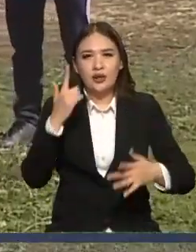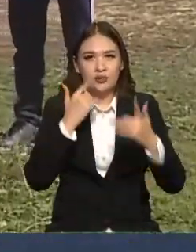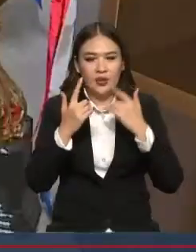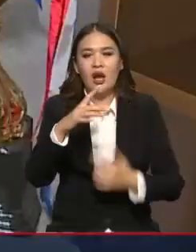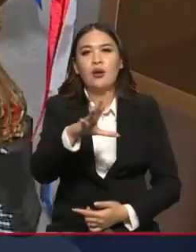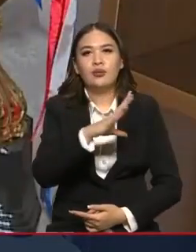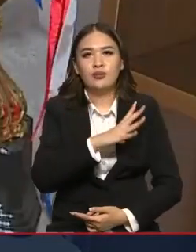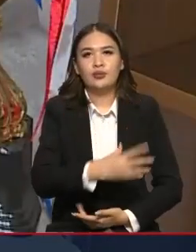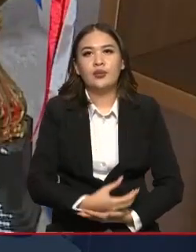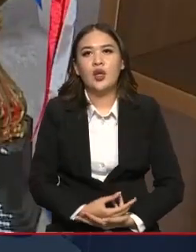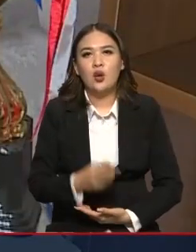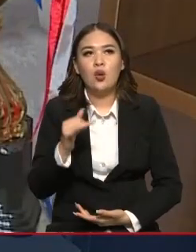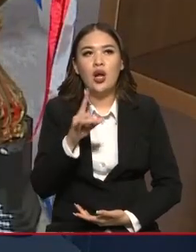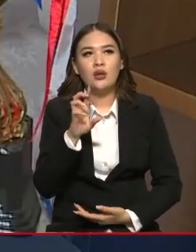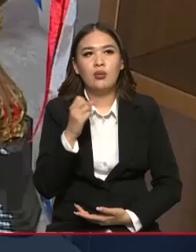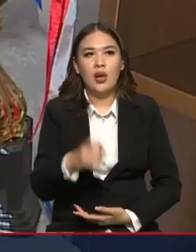бы